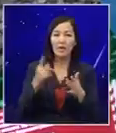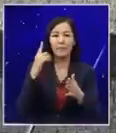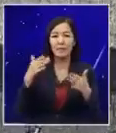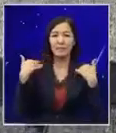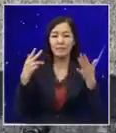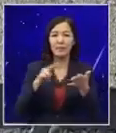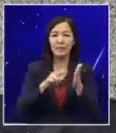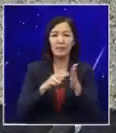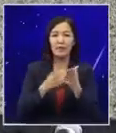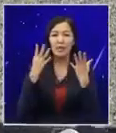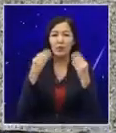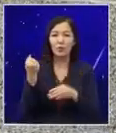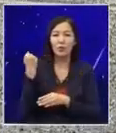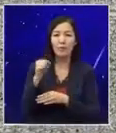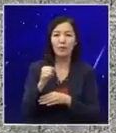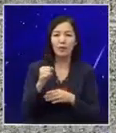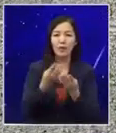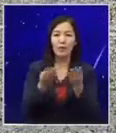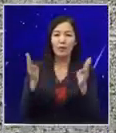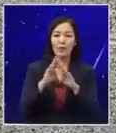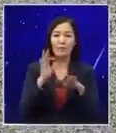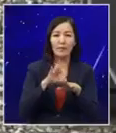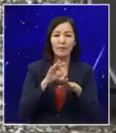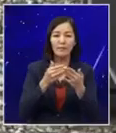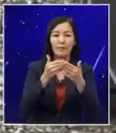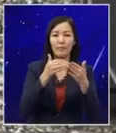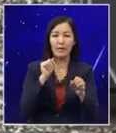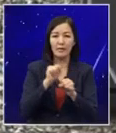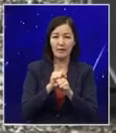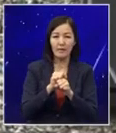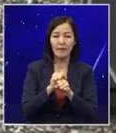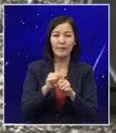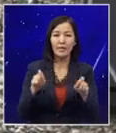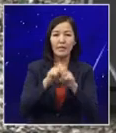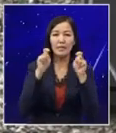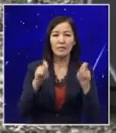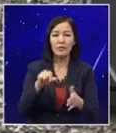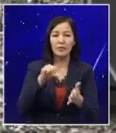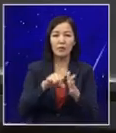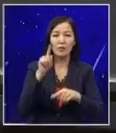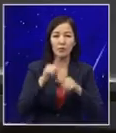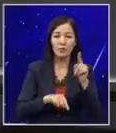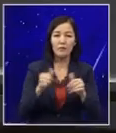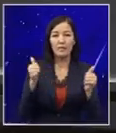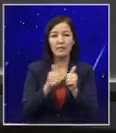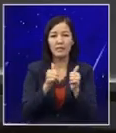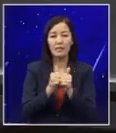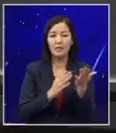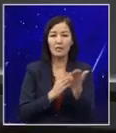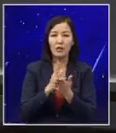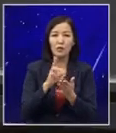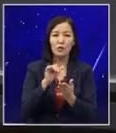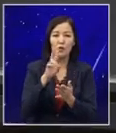презентация планировалась ко Дню Победы, но из-за пандемии мероприятие перенесли. В церемонии открытия участвовали родственники, соседи и сослуживцы